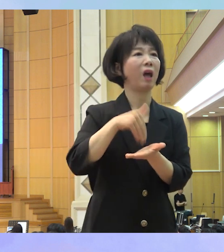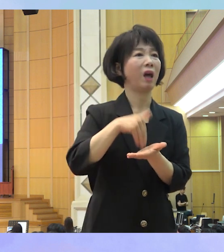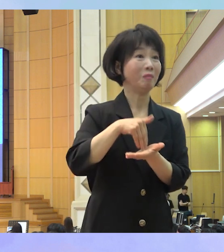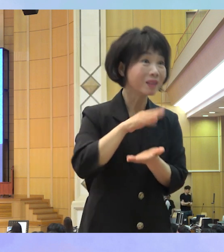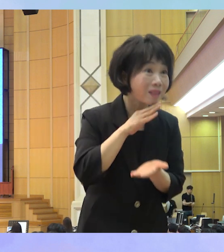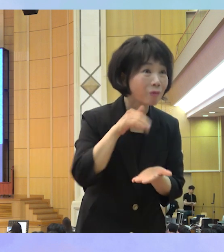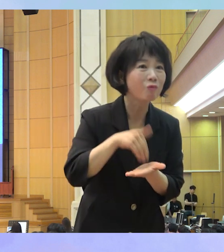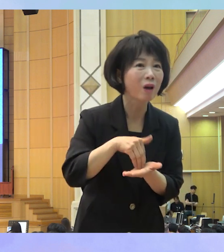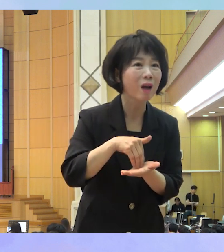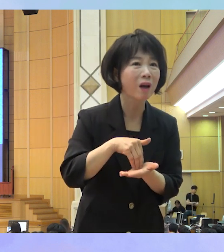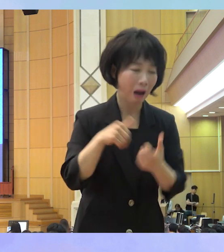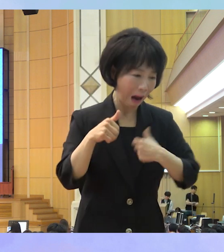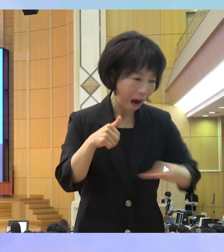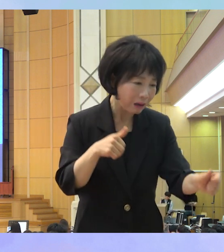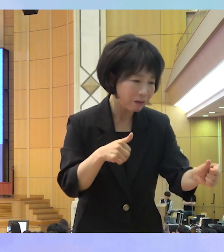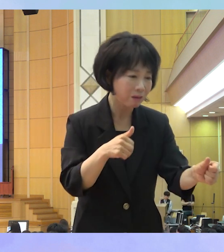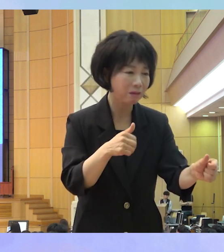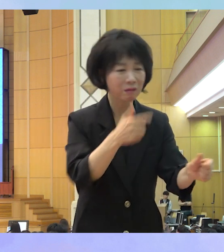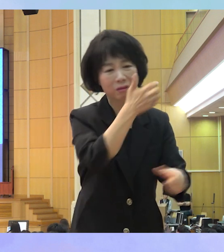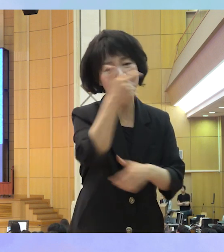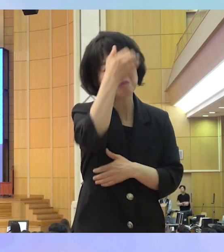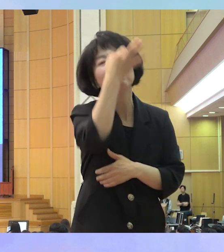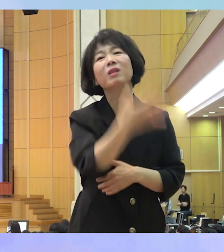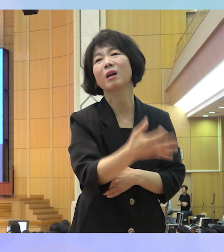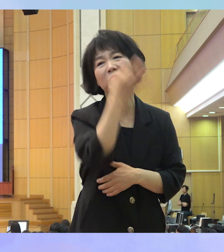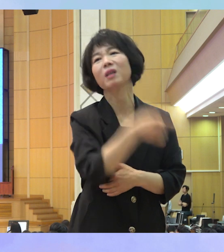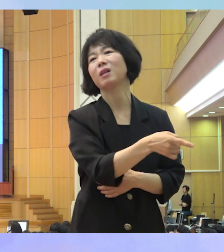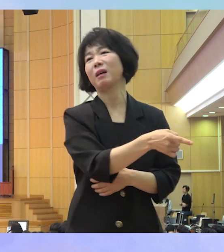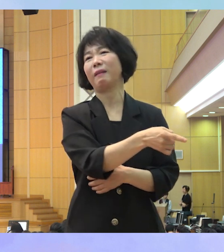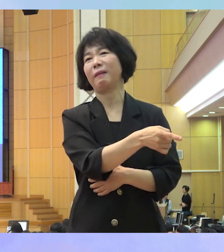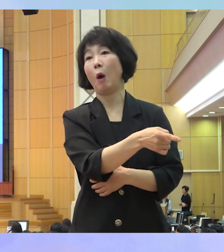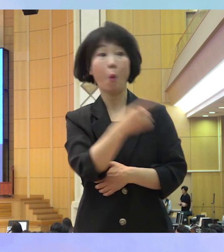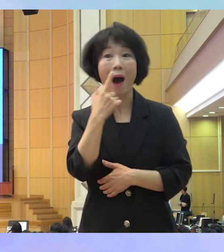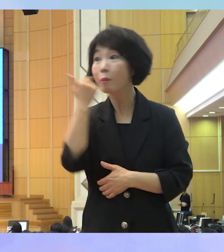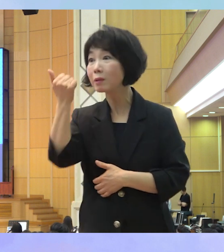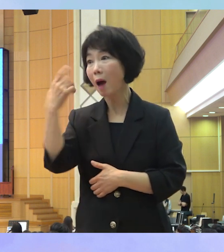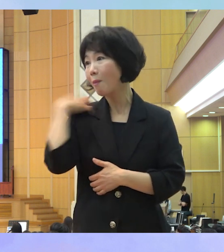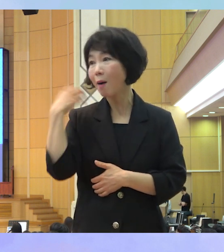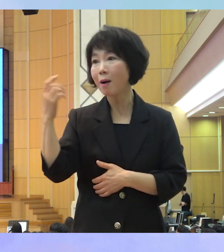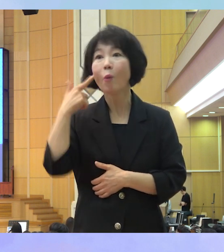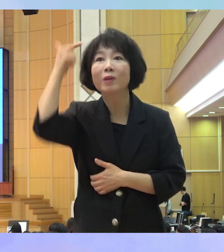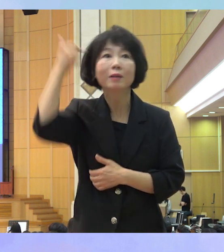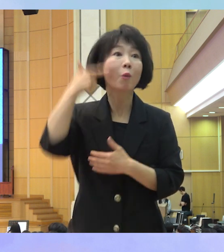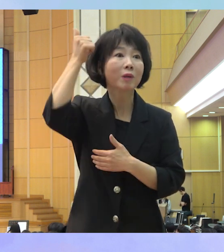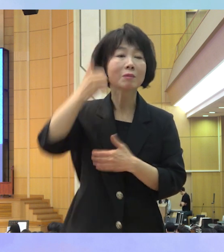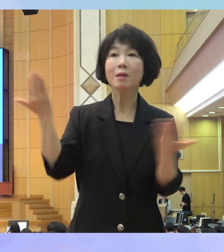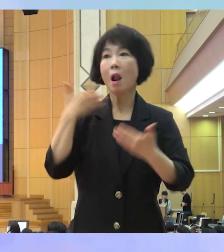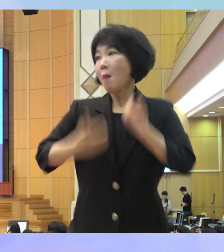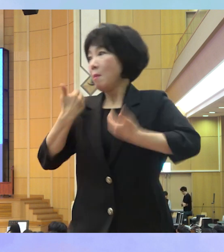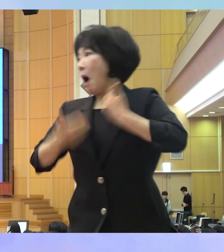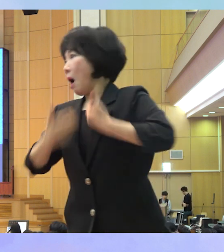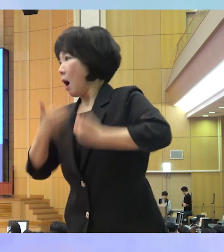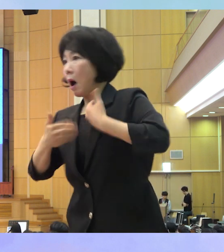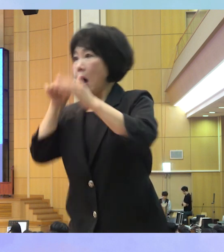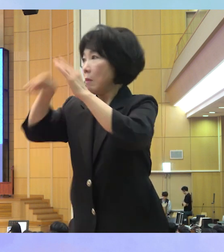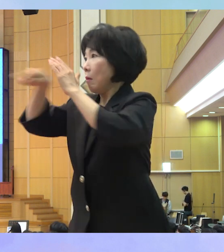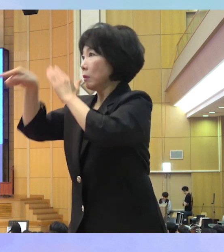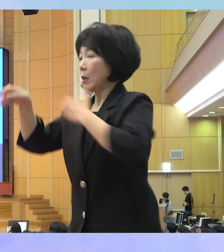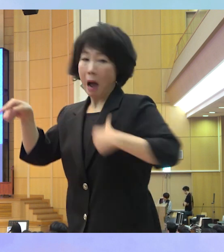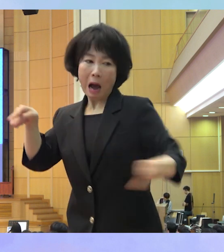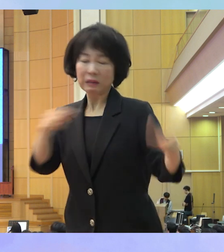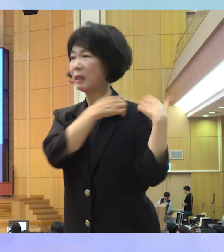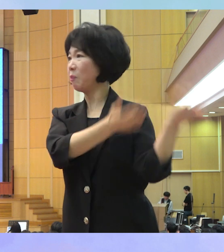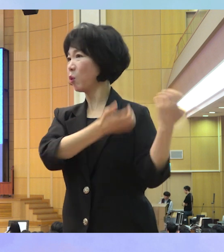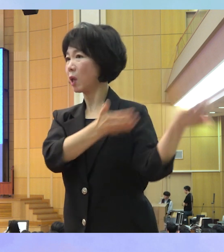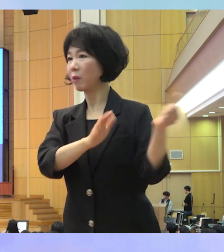미안하다고는 말씀 안 하시는데 그 말씀을 하신다는 건 무슨 말씀이에요? 이 미안함이 깔려 있으신 거지. 요즘